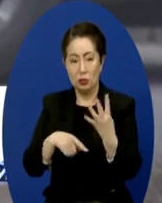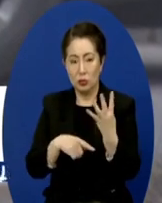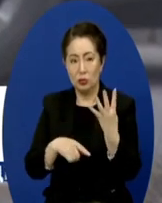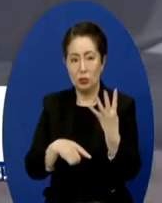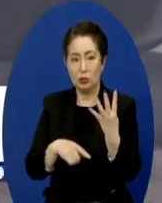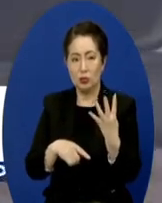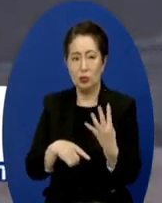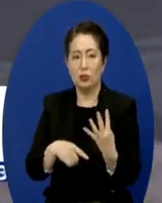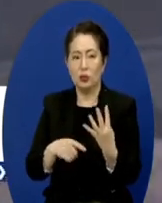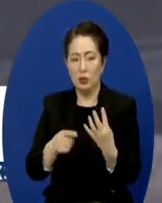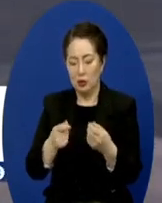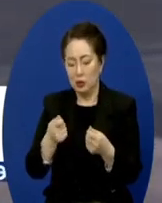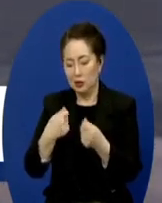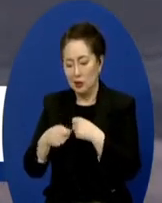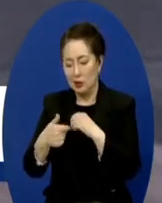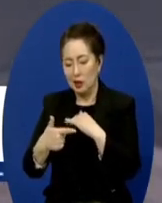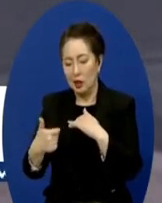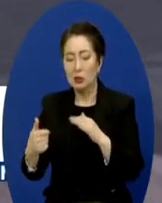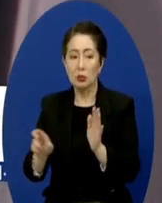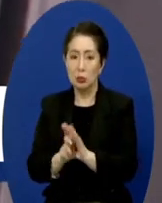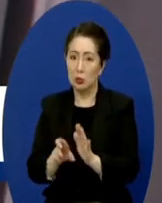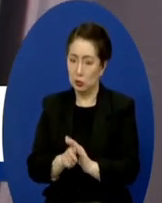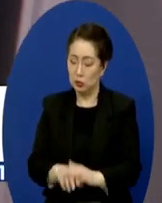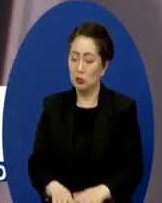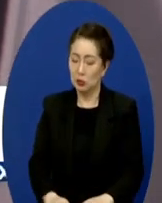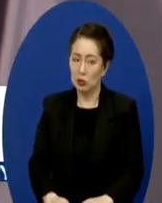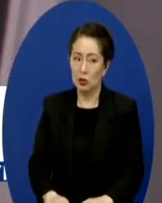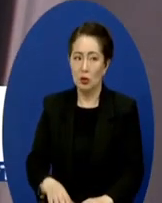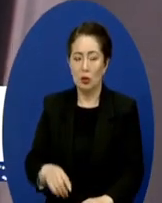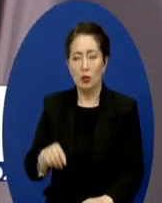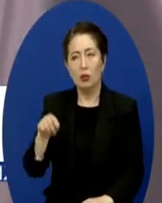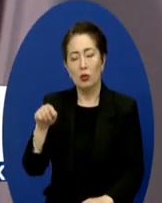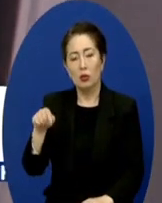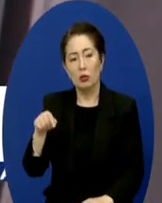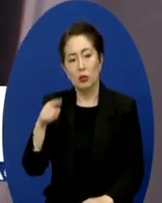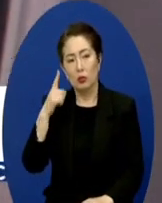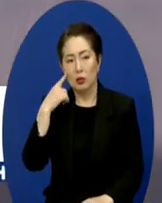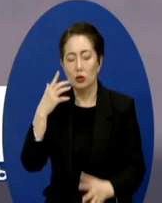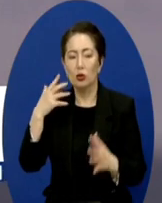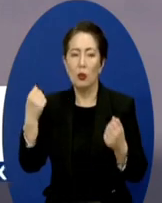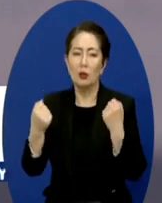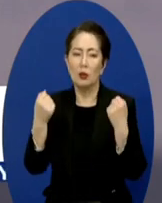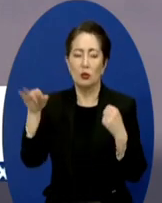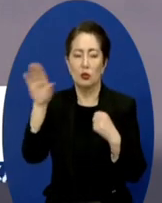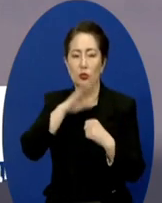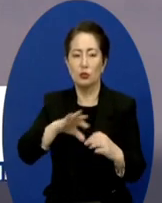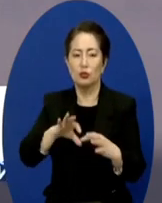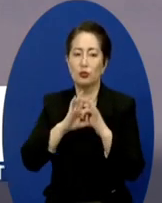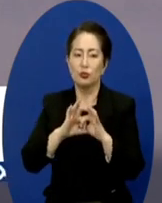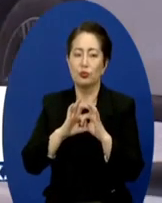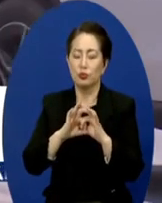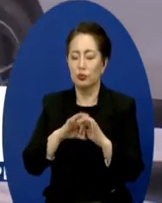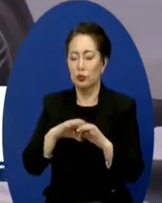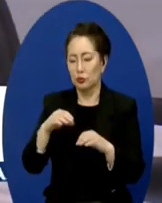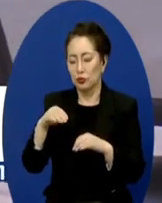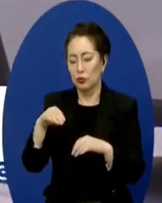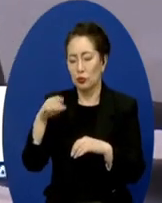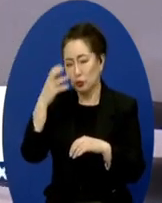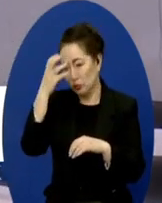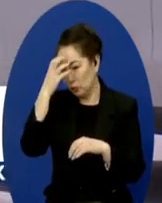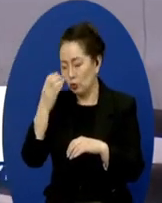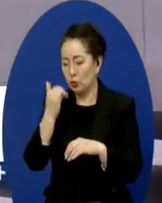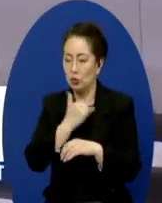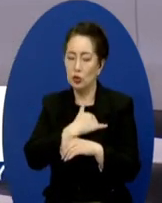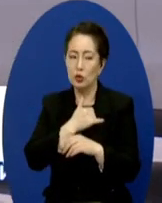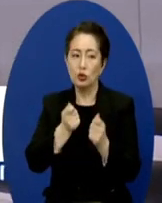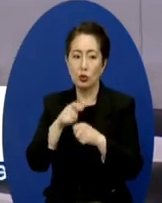дээр хэтэл бас хоо зардал танагдах юм бэл. Өнөө маргааш хөө баг явчих болоо нөгөө том машинуудыг бол бид нар бүгдээ аль бийсээр төрөм шүлэг зөвлөлтөй